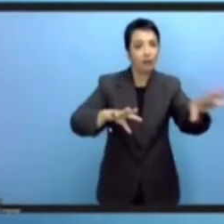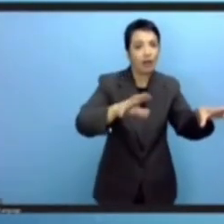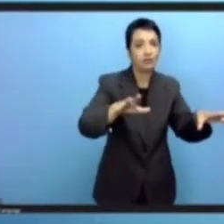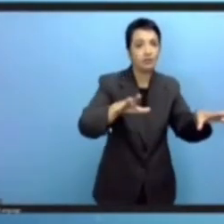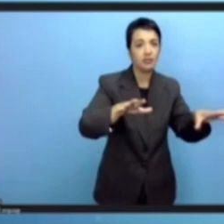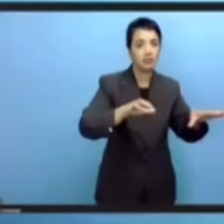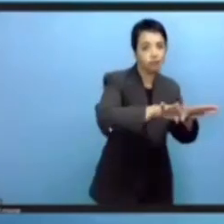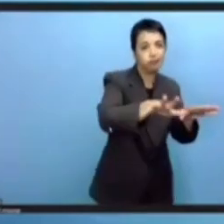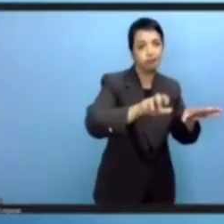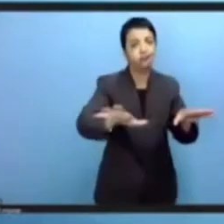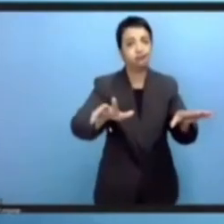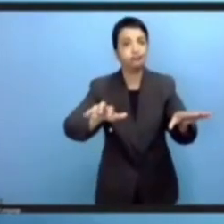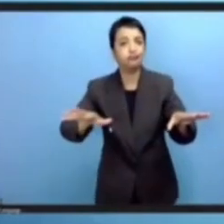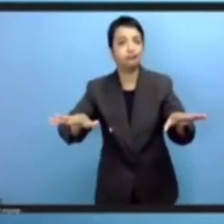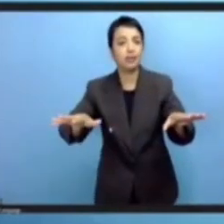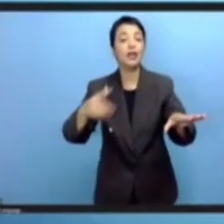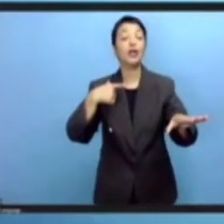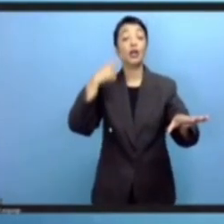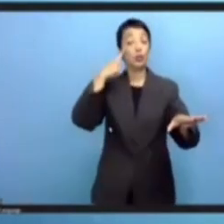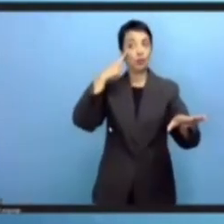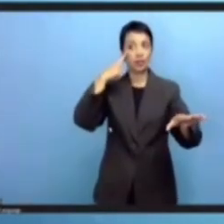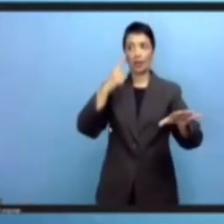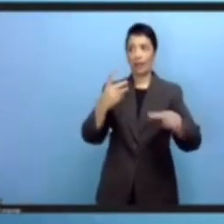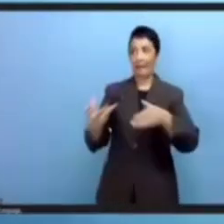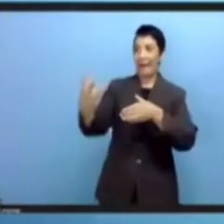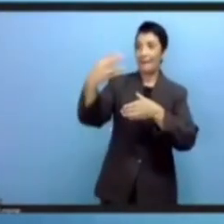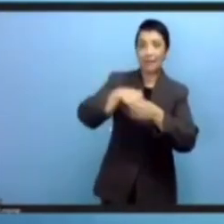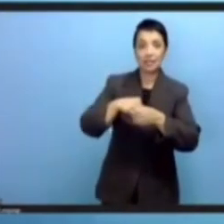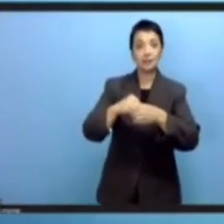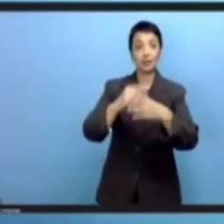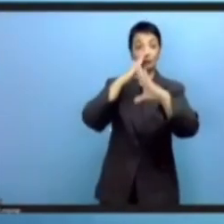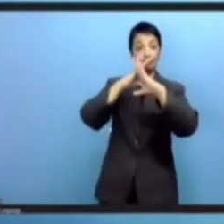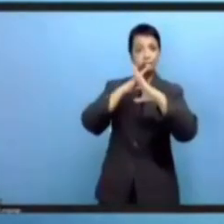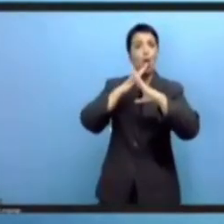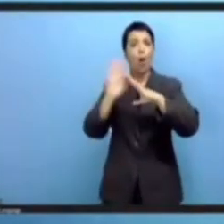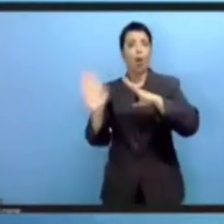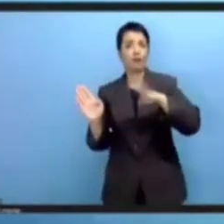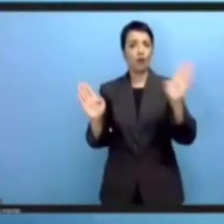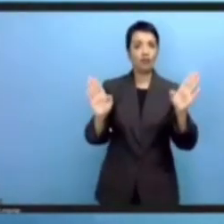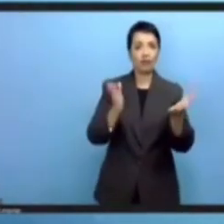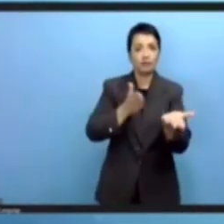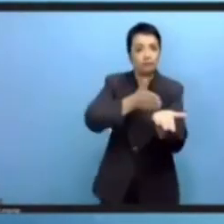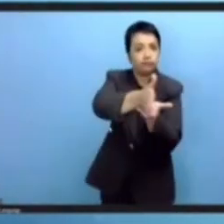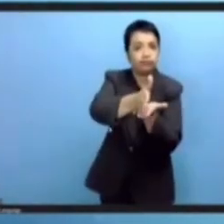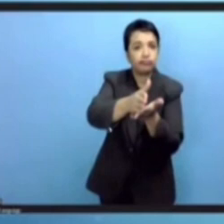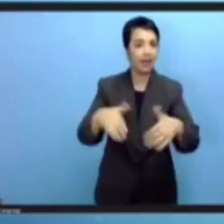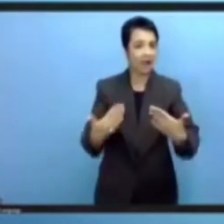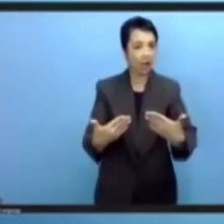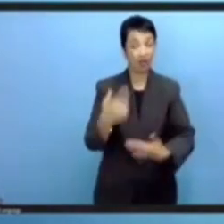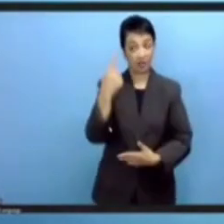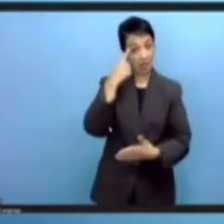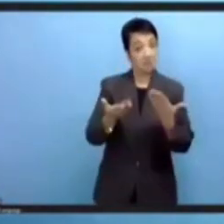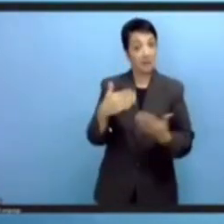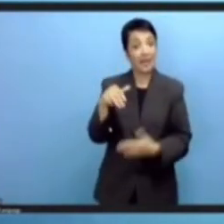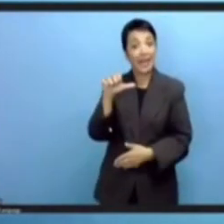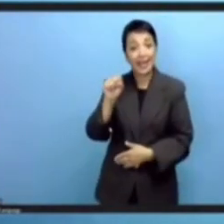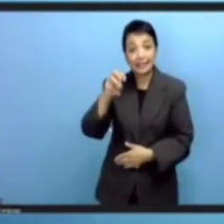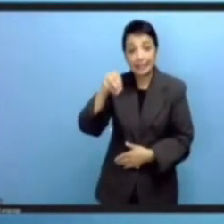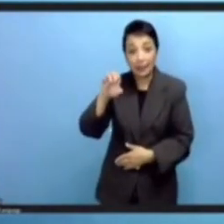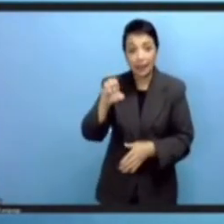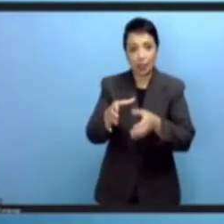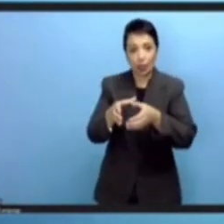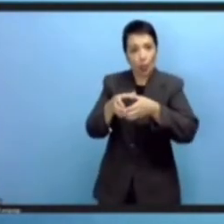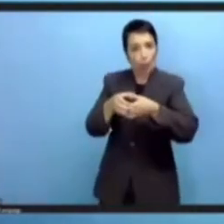beaucoup d'autres pays. Comment essayer de réduire les obstacles qui empêchent la participation à l'économie digitale, qu'il s'agisse